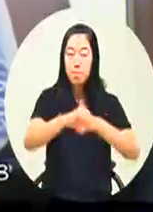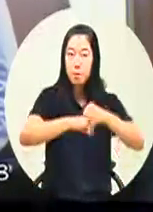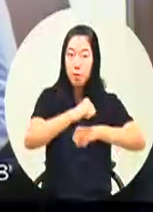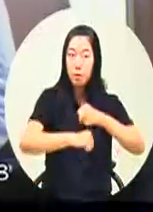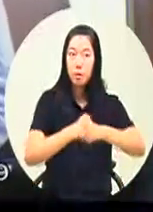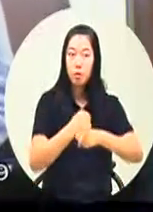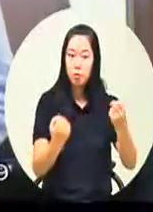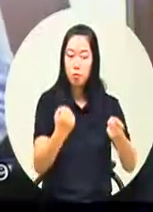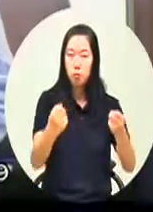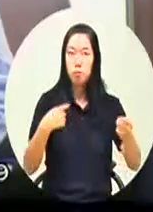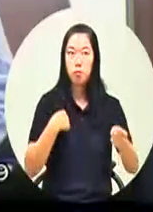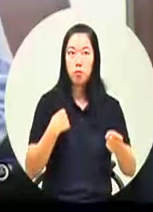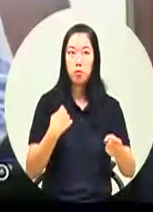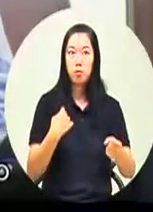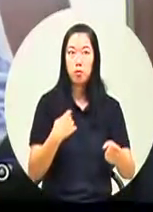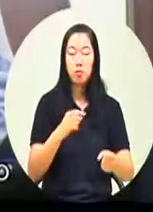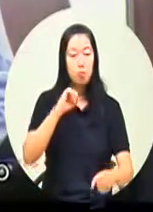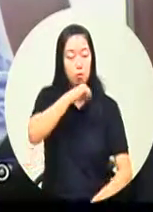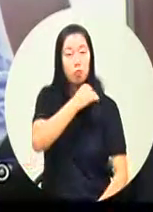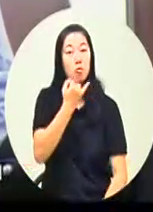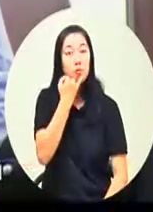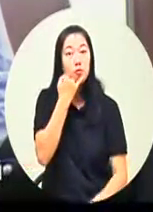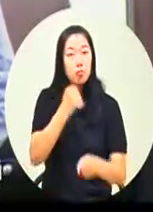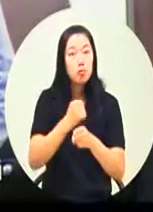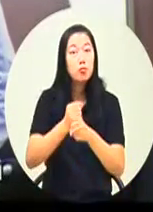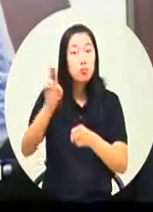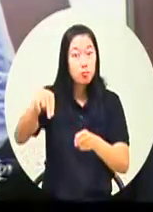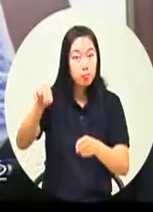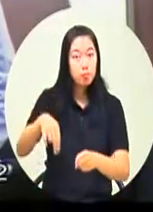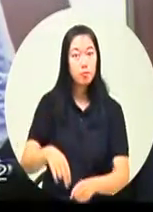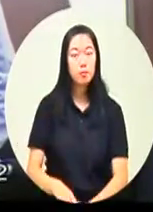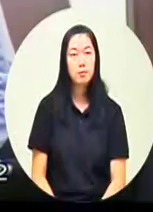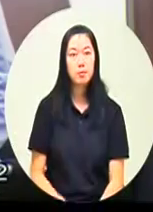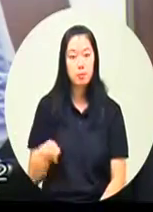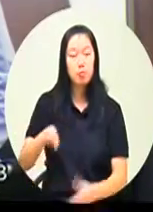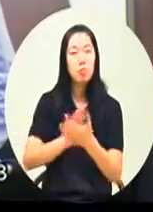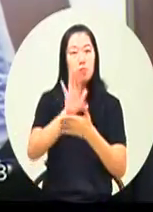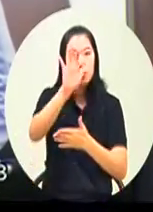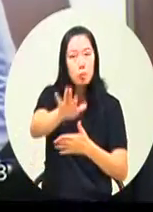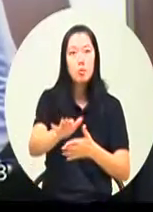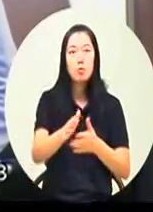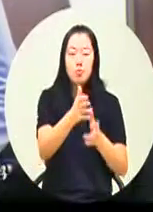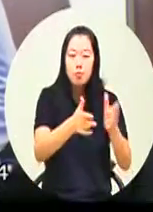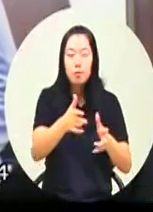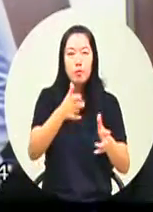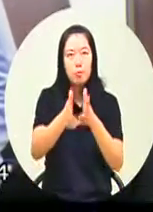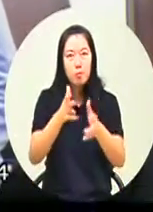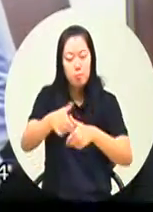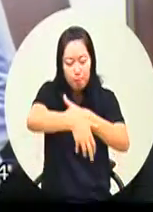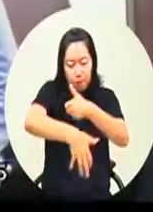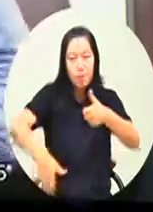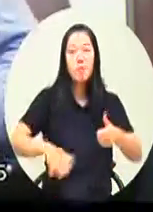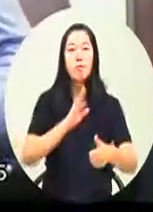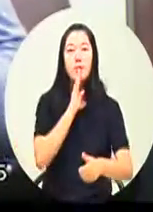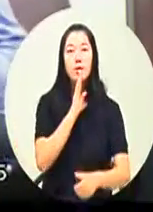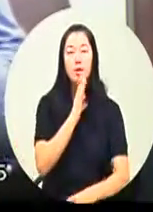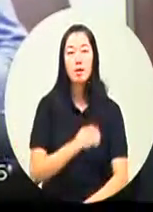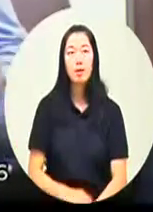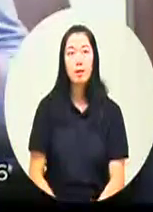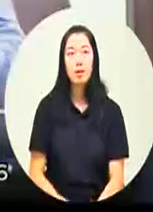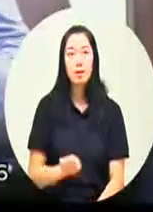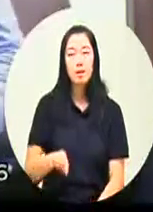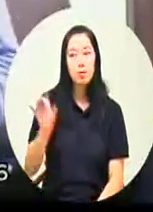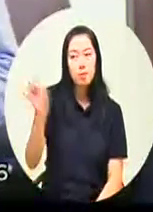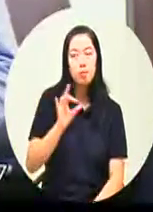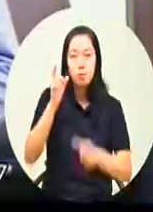的核心台湾都可以做，那所以说这是一个未来产业，不是未来进行式，所以说也透过我们高